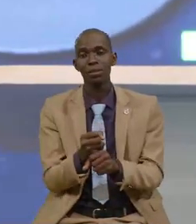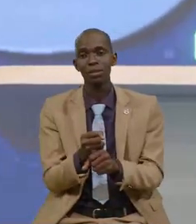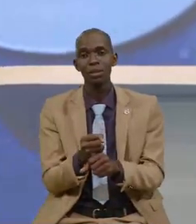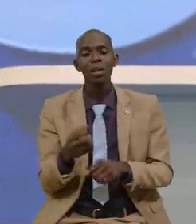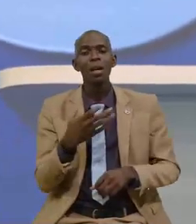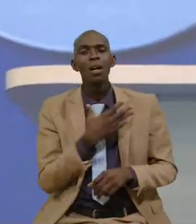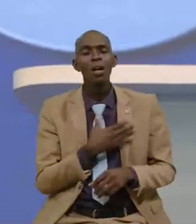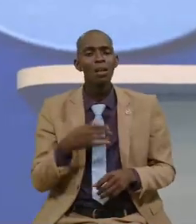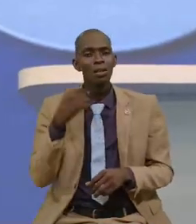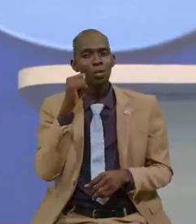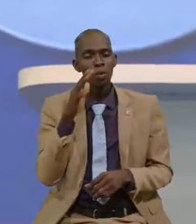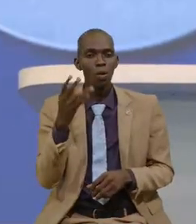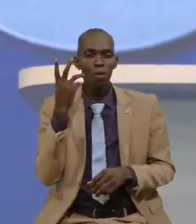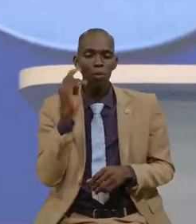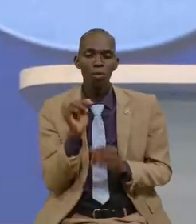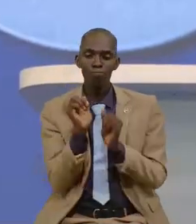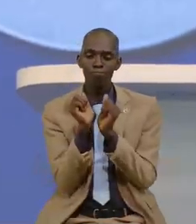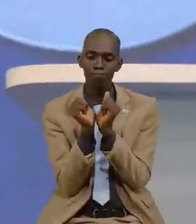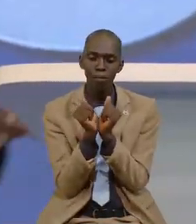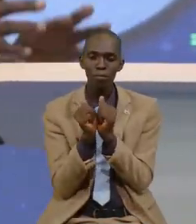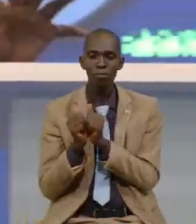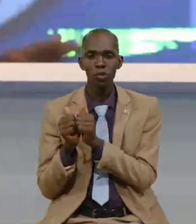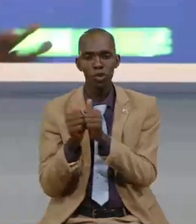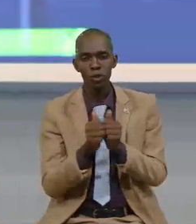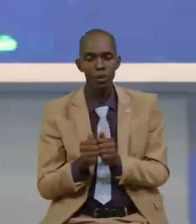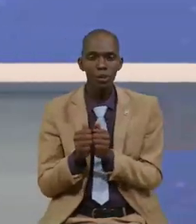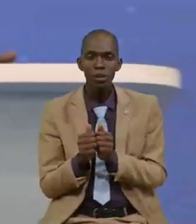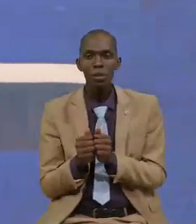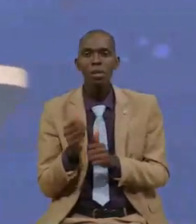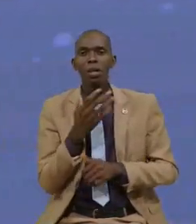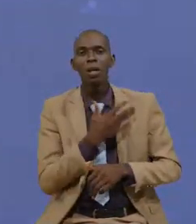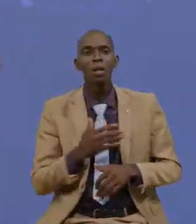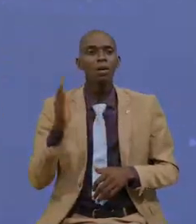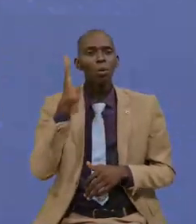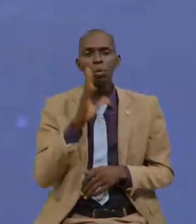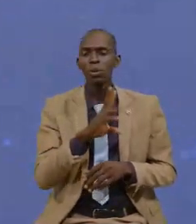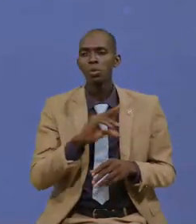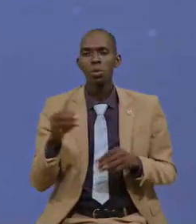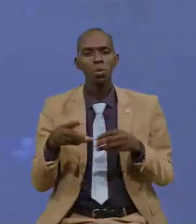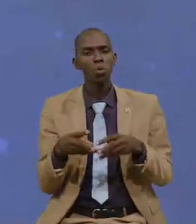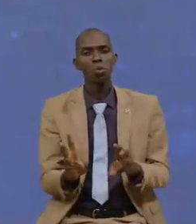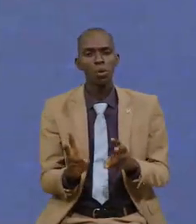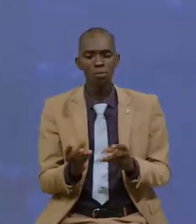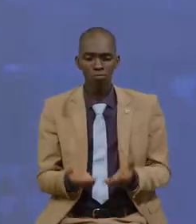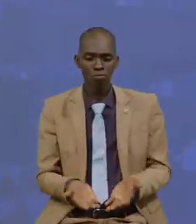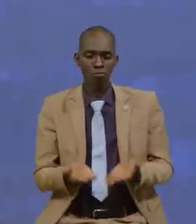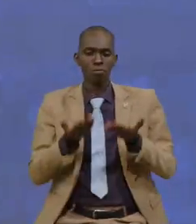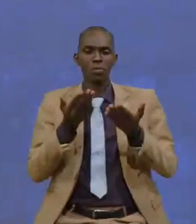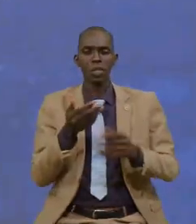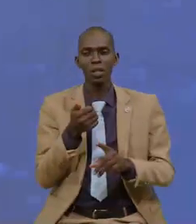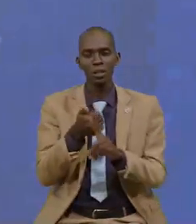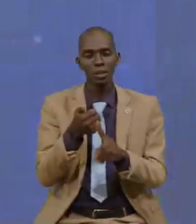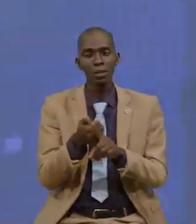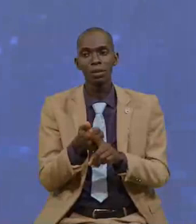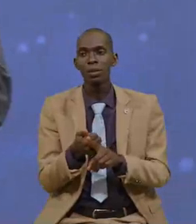depuis 18 ans. Elle était courbée et ne pouvait pas du tout